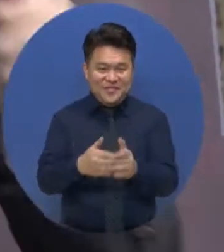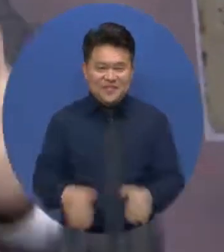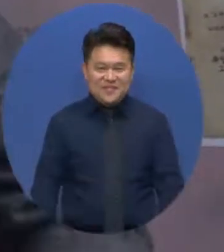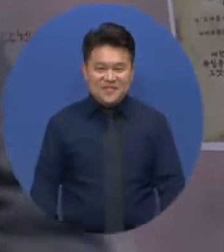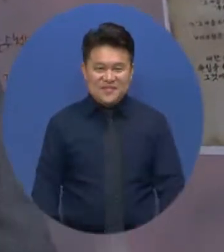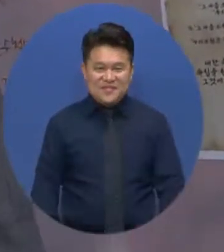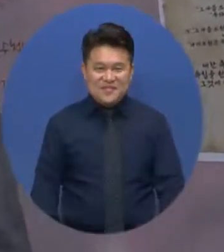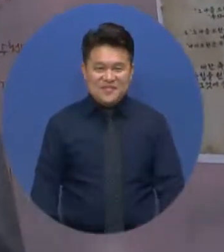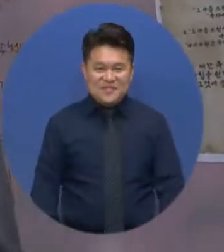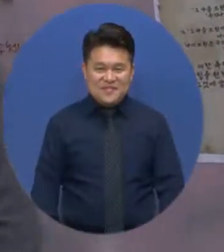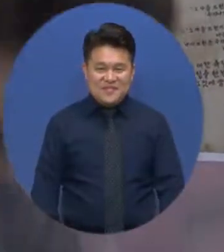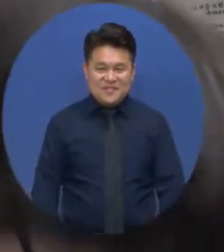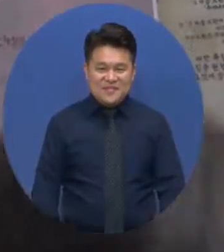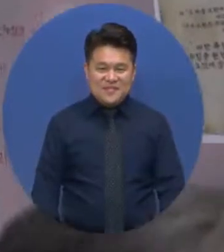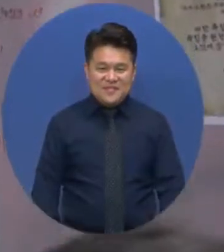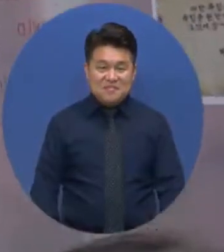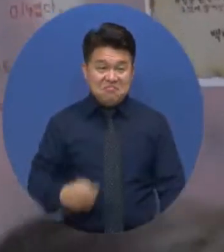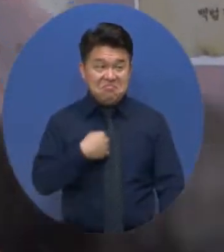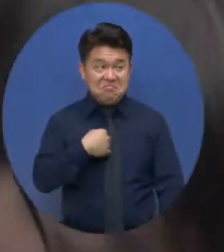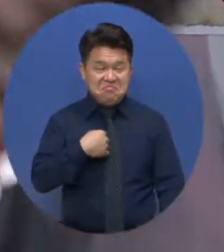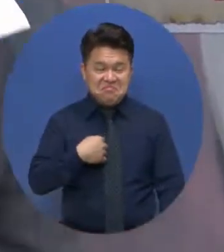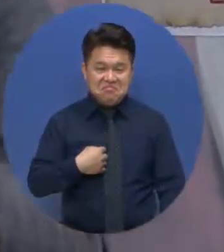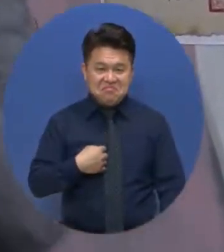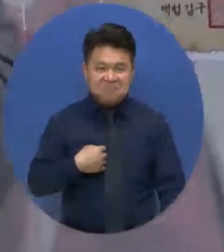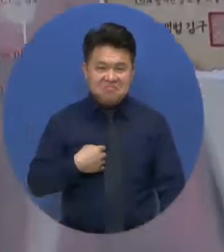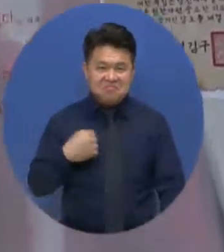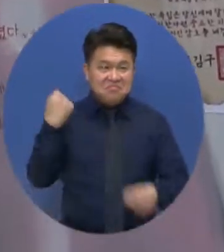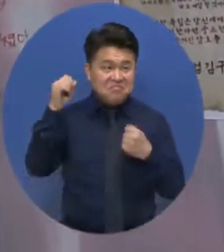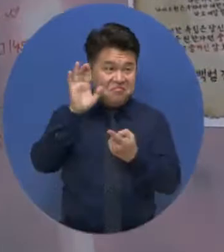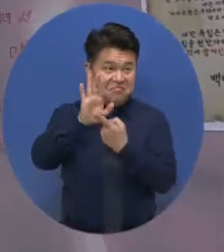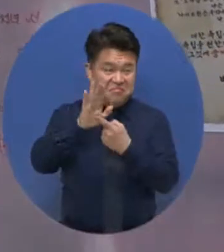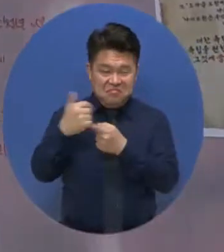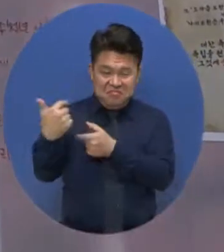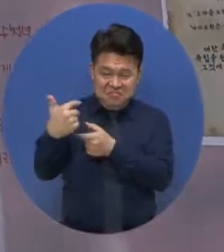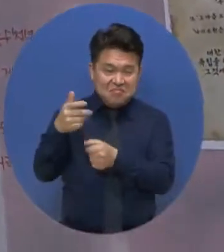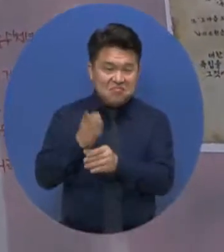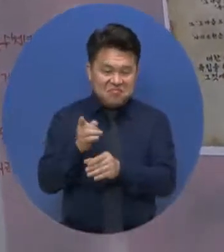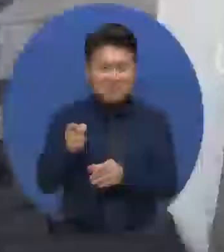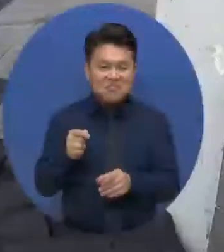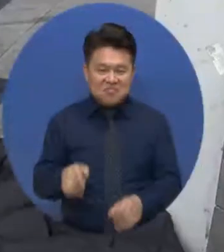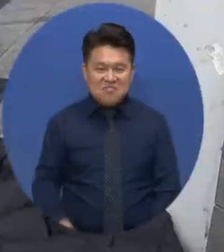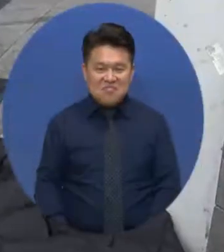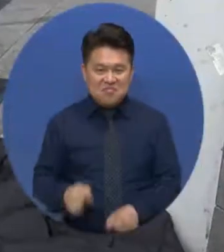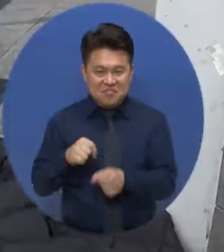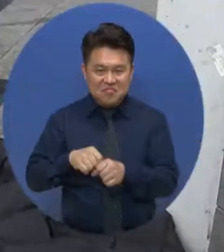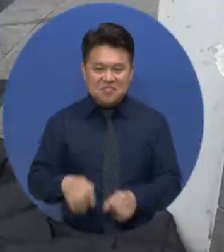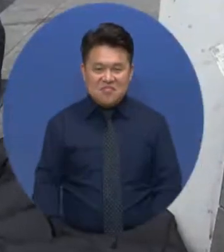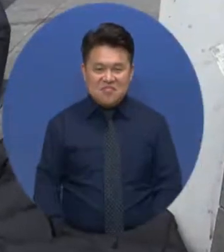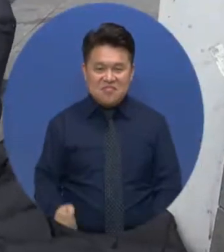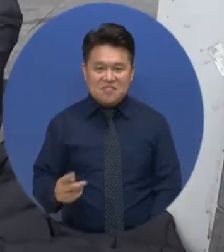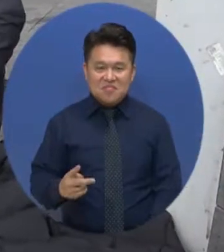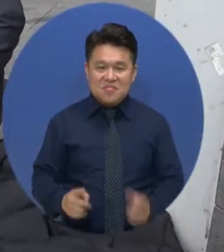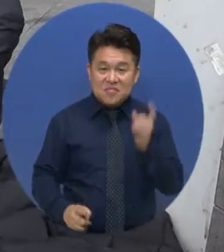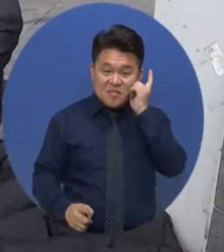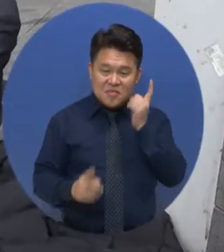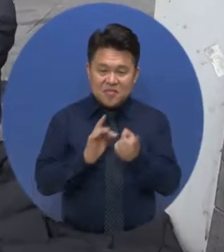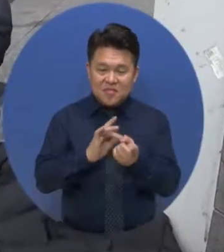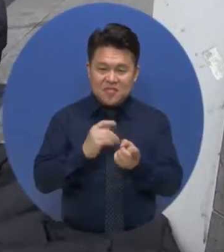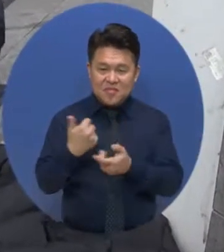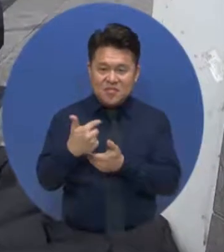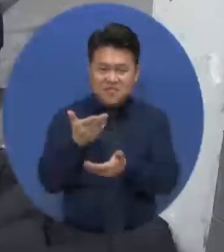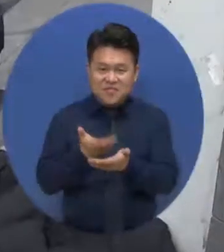유튜브 찍으려고 지금 공연하는 것도 유튜브로 찍고 그러면 제 폰으로